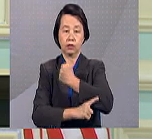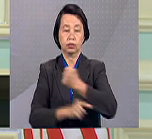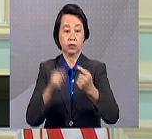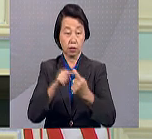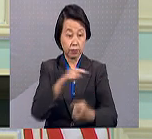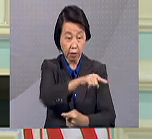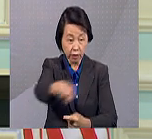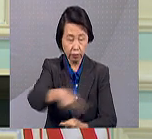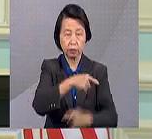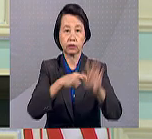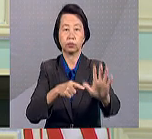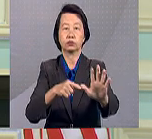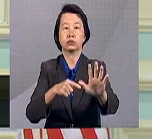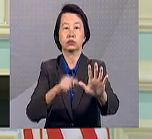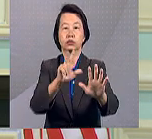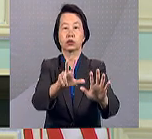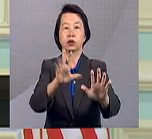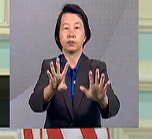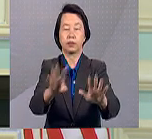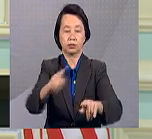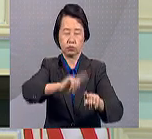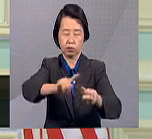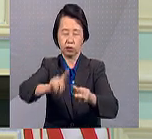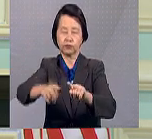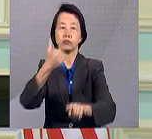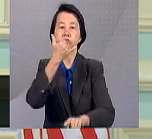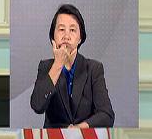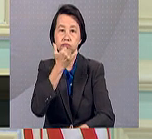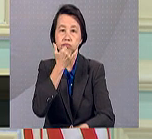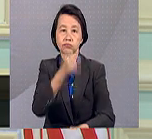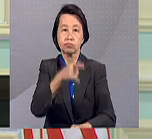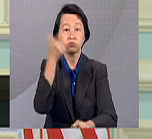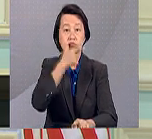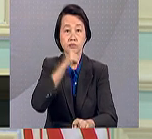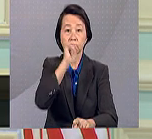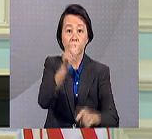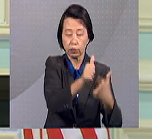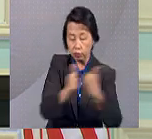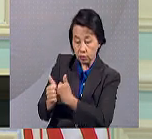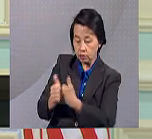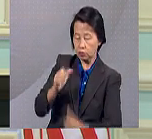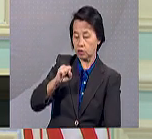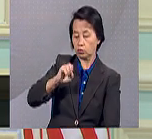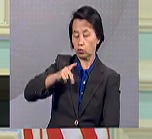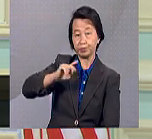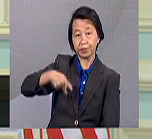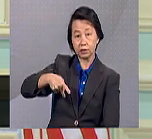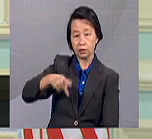534 individu di atas pelbagai kesalahan engkar arahan PKPB.